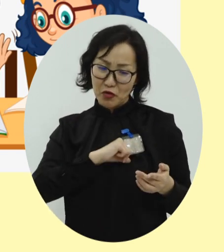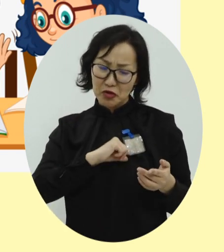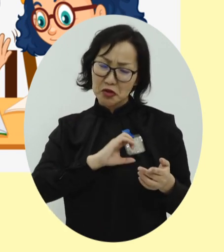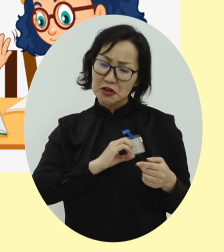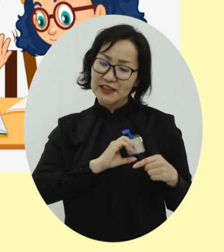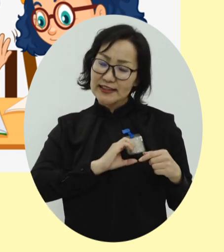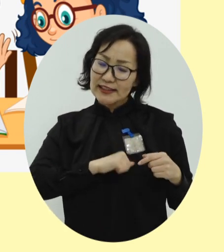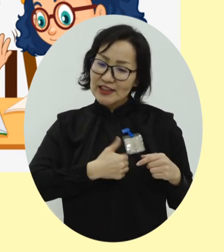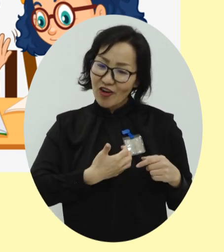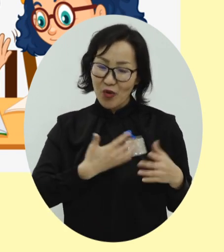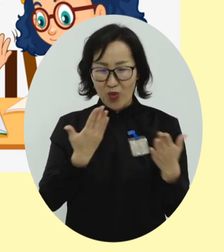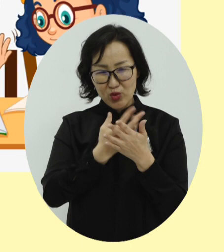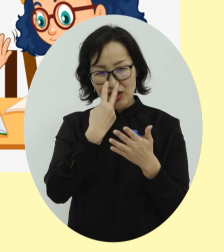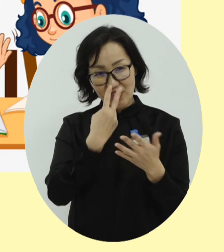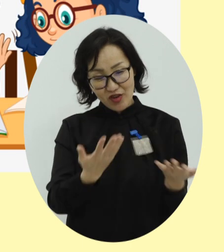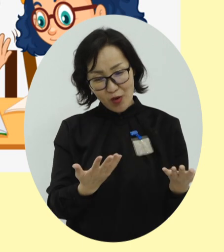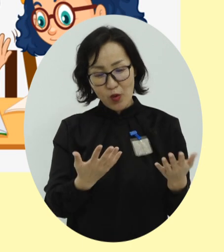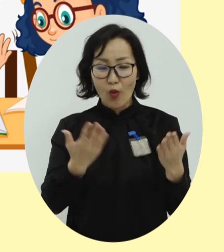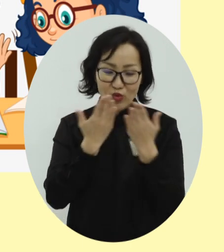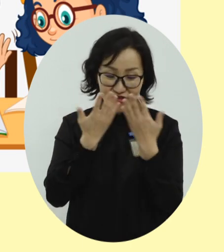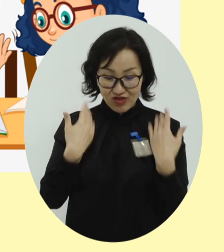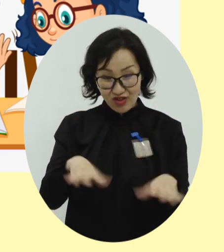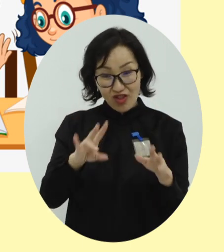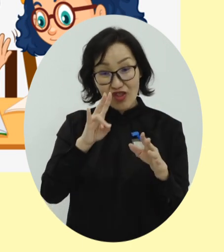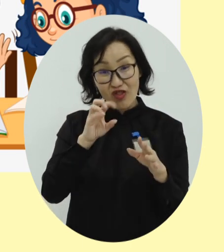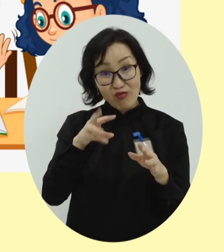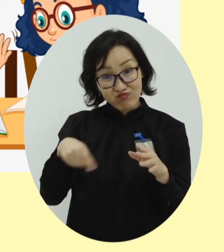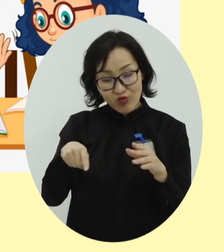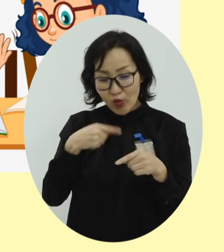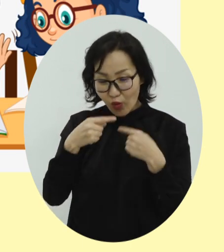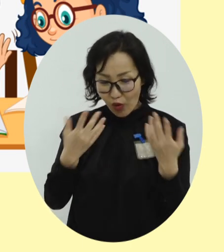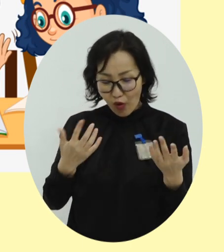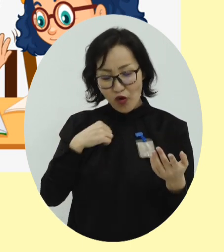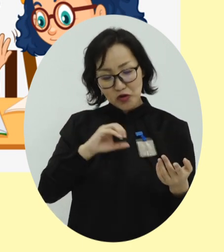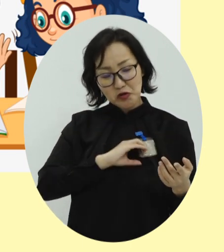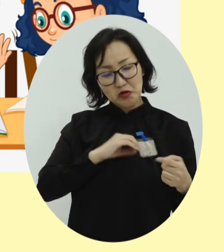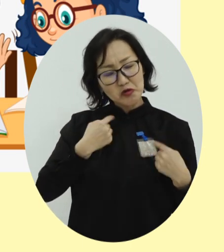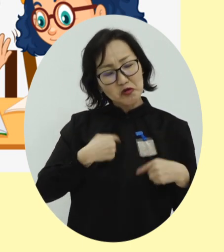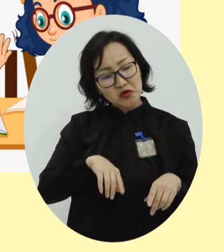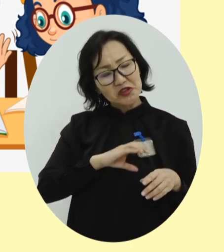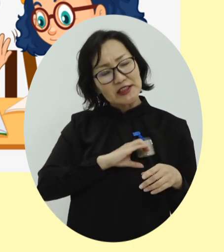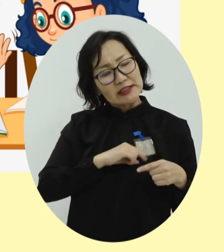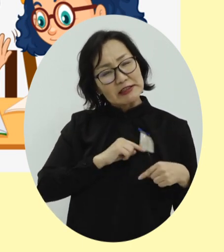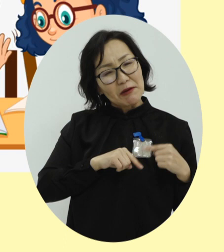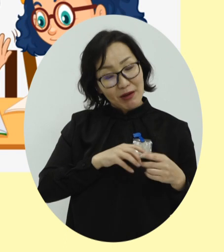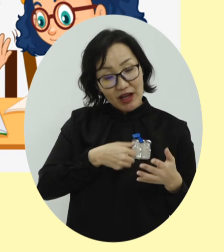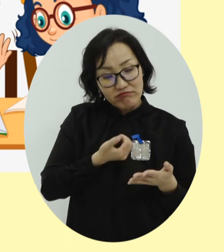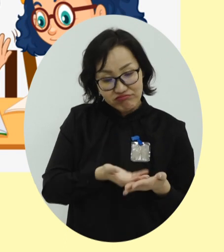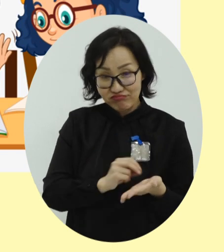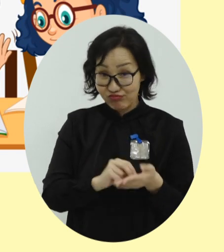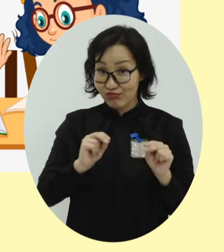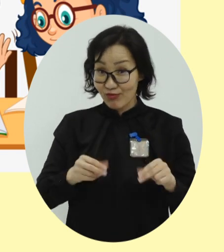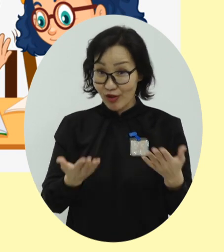сэтгэгдлээ, үзсэн кино, уншсан номын талаар өөрийн төрсэн сэтгэгдлийг өдрийн тэмдэглэлд бас бичиж болох